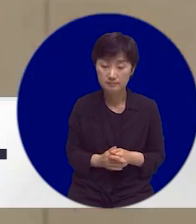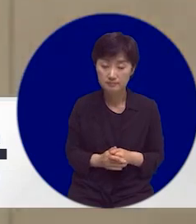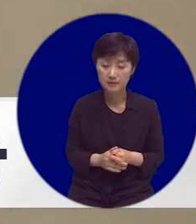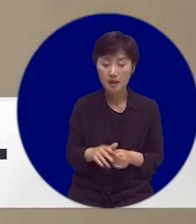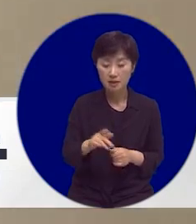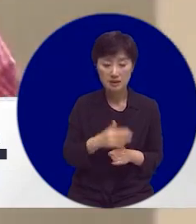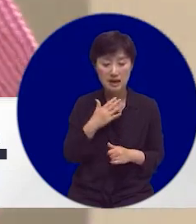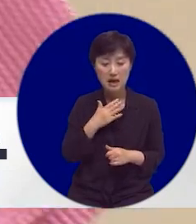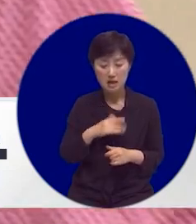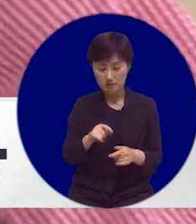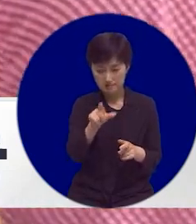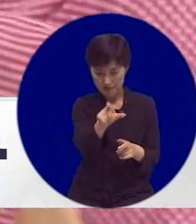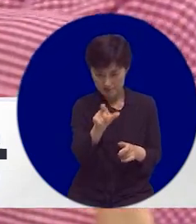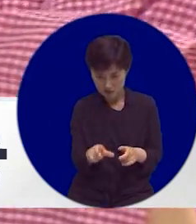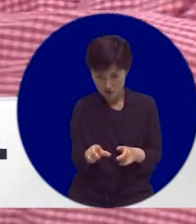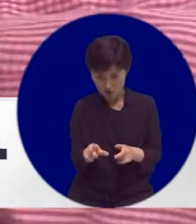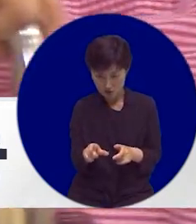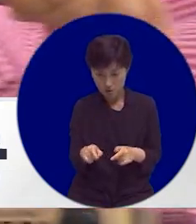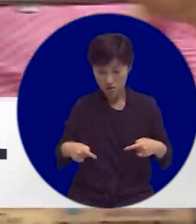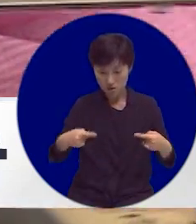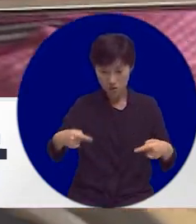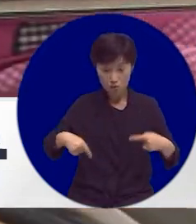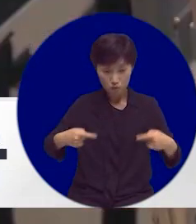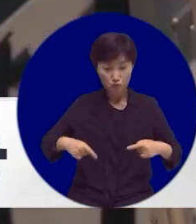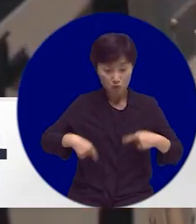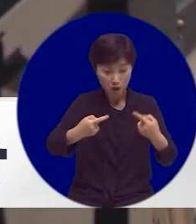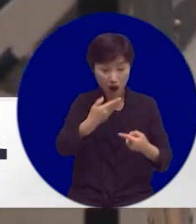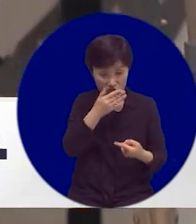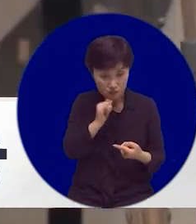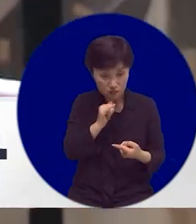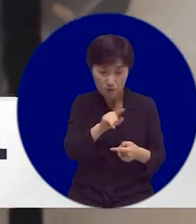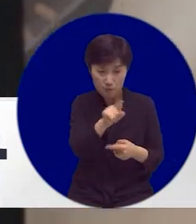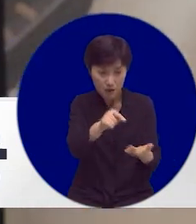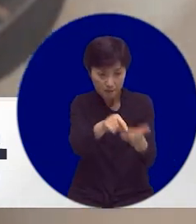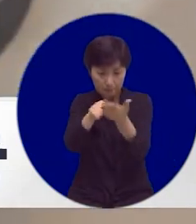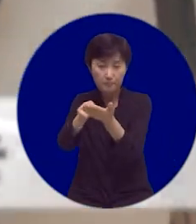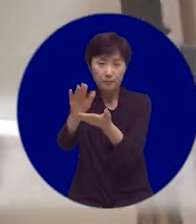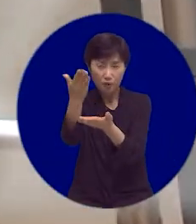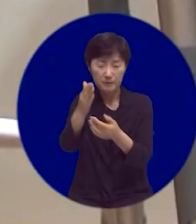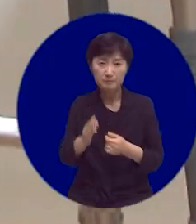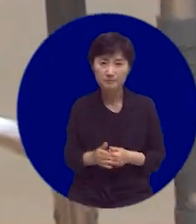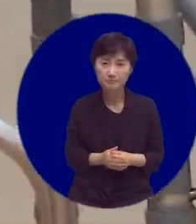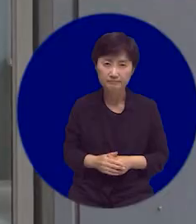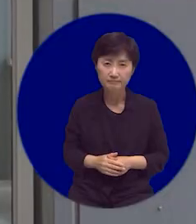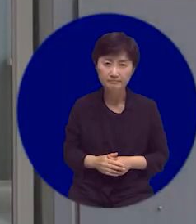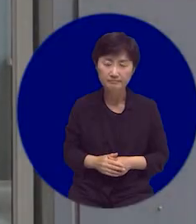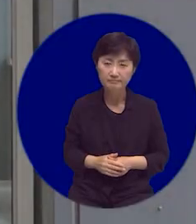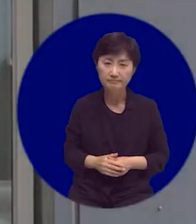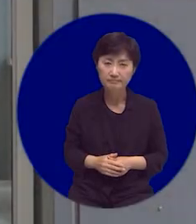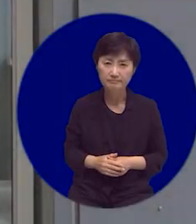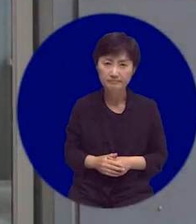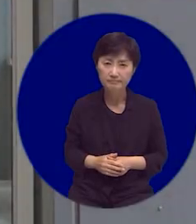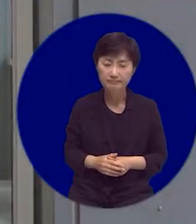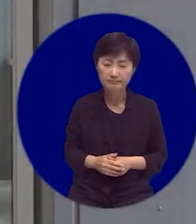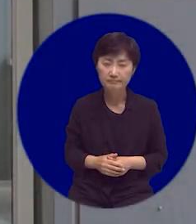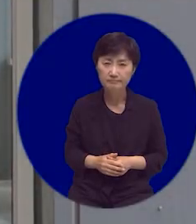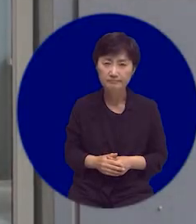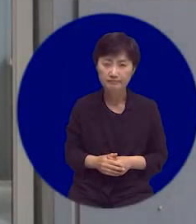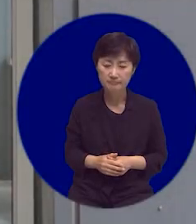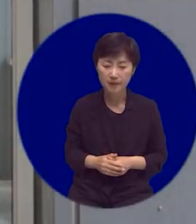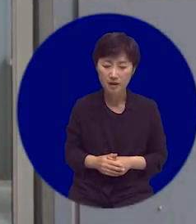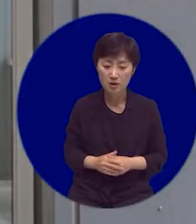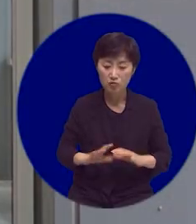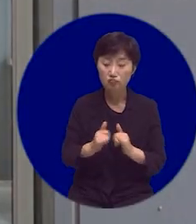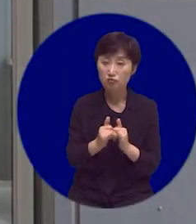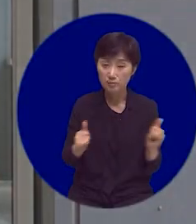그 사실을 함께 표기해 이동약자의 사전투표소 선택에 참고할 수 있게 했습니다. 한편 선거관리위원회는